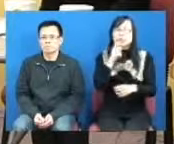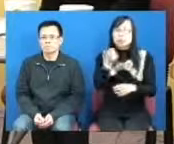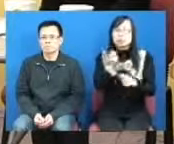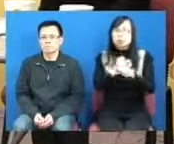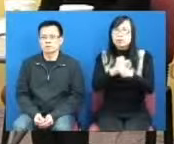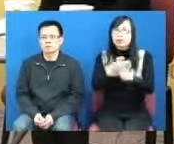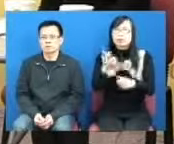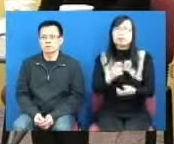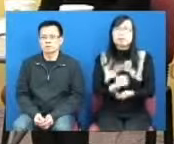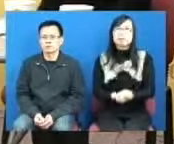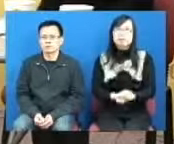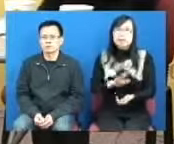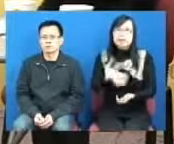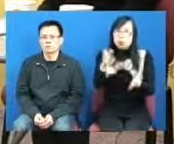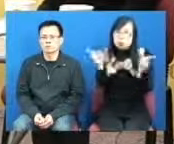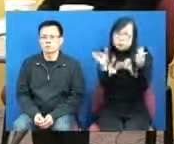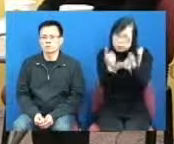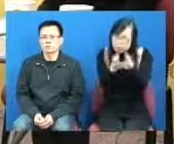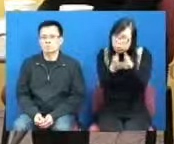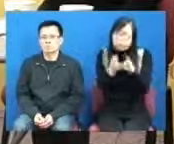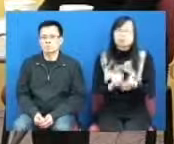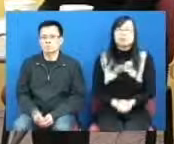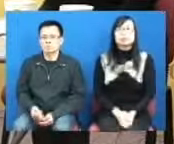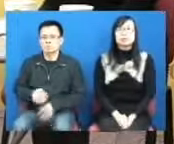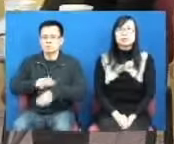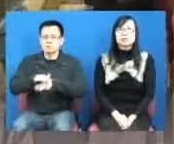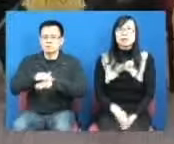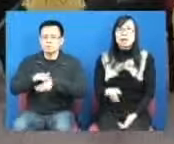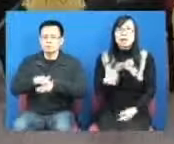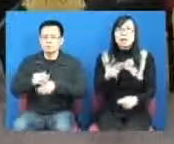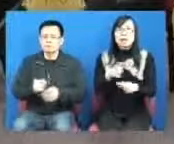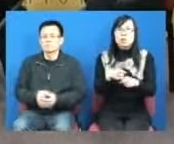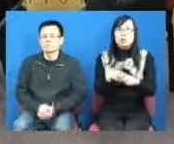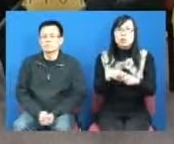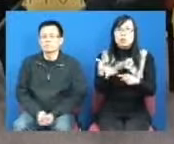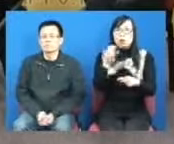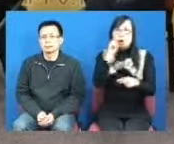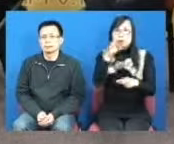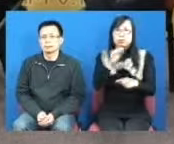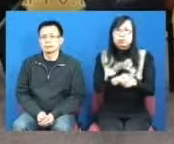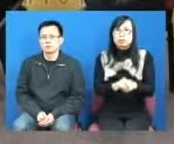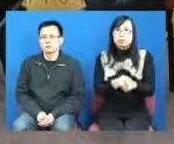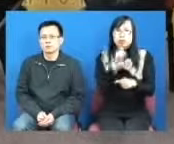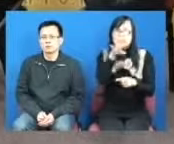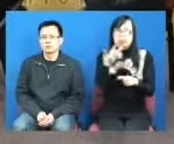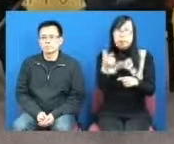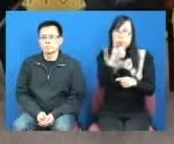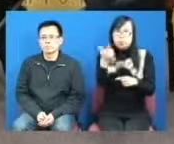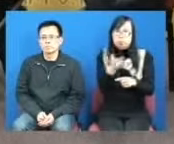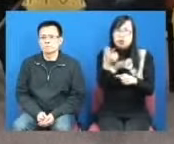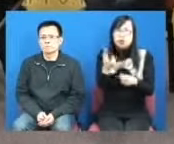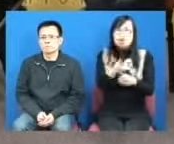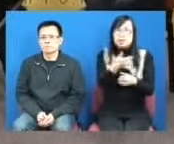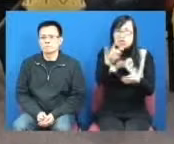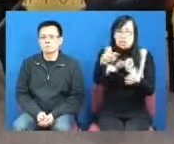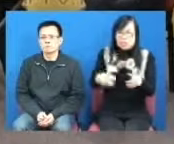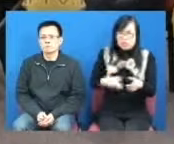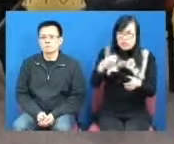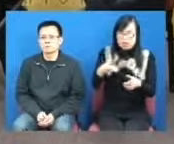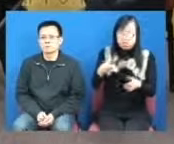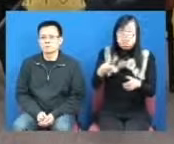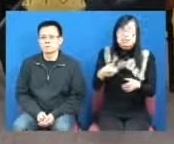真的很小的規模度夠夠還有當你說的那麼多的盈餘還有那麼多的